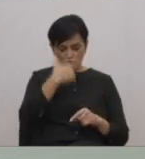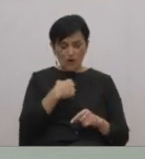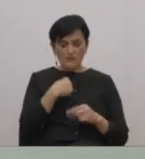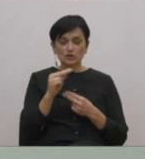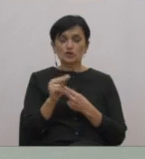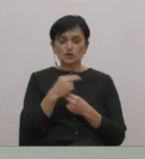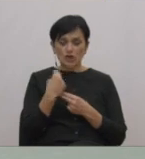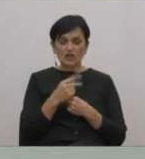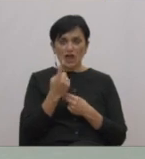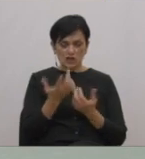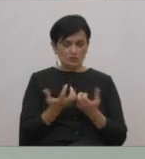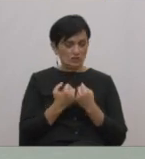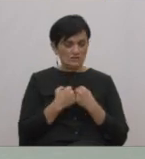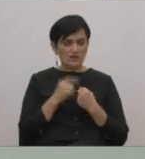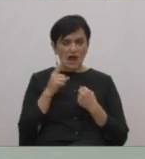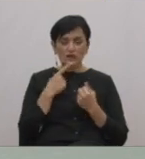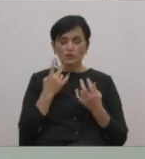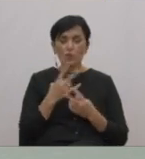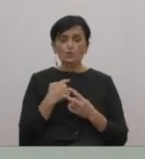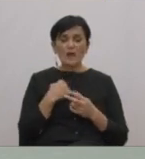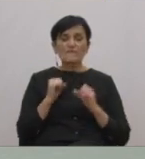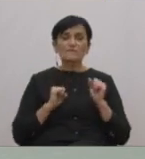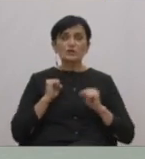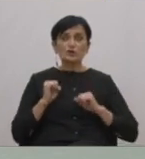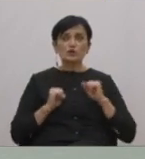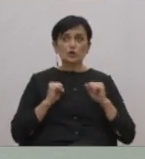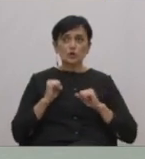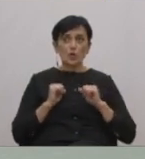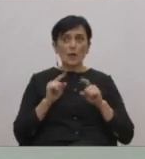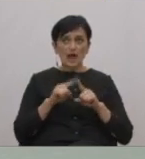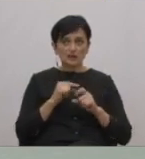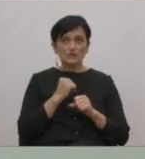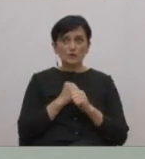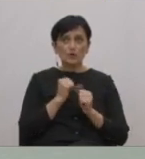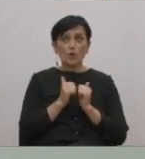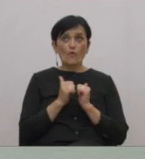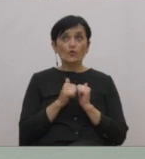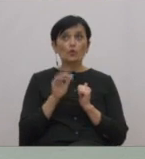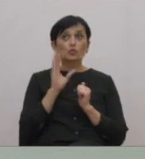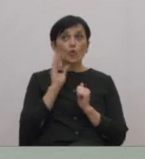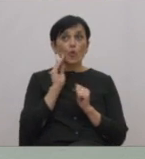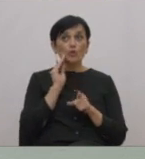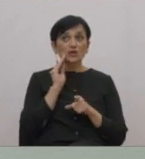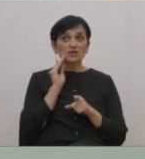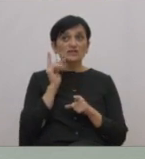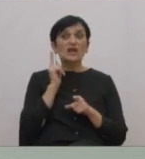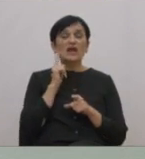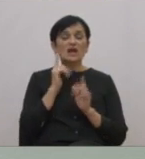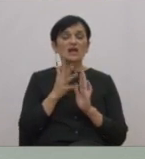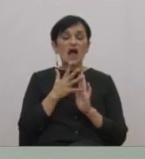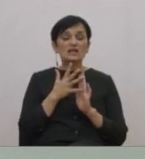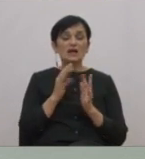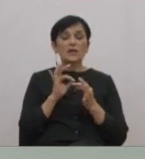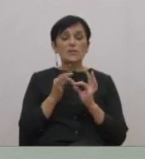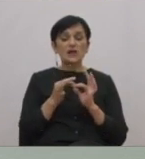nici nu, ratkma unda, me oltis stilop, da, aset viza, oltis, odesat, asa gebia,